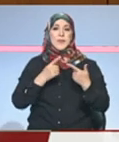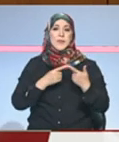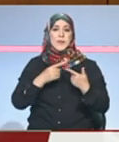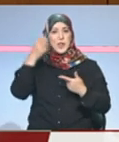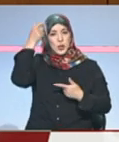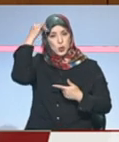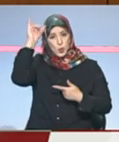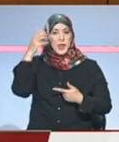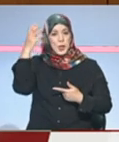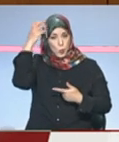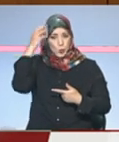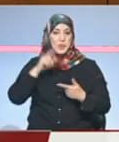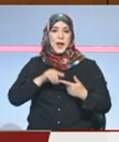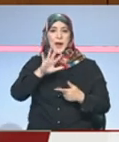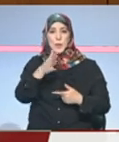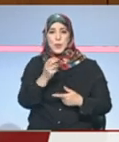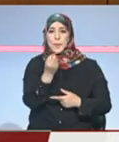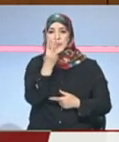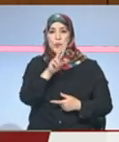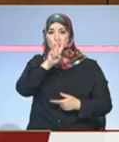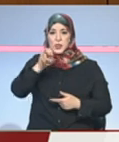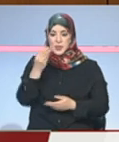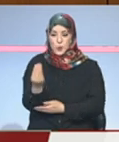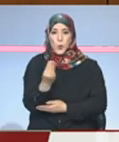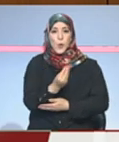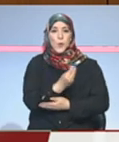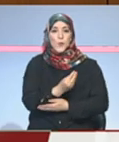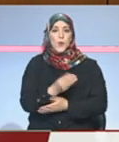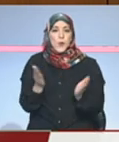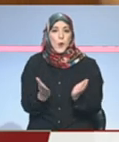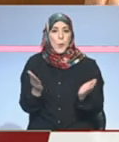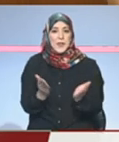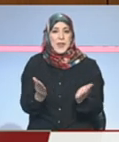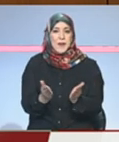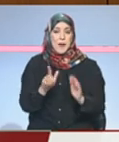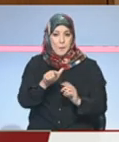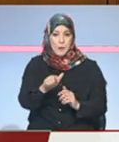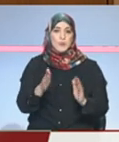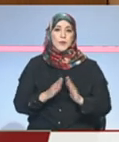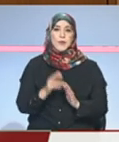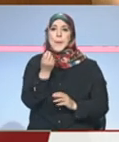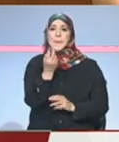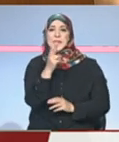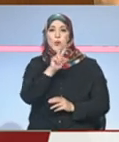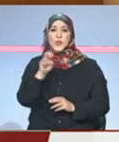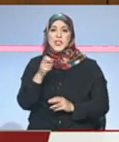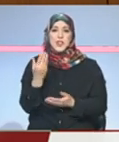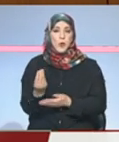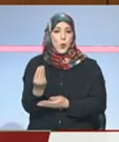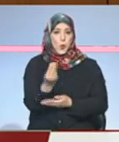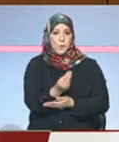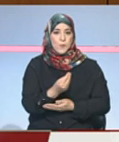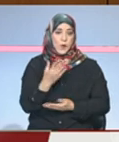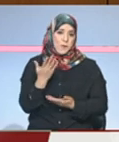جويليا أوت رقدوا أببري 220 صغير في المستشفى الأطفال. كي ناخذوا 220 صغير راو